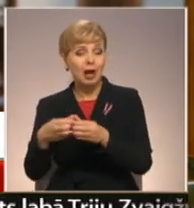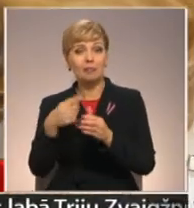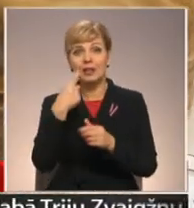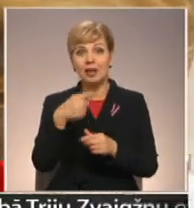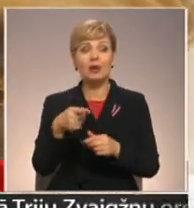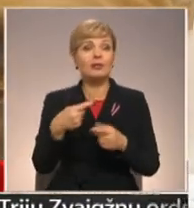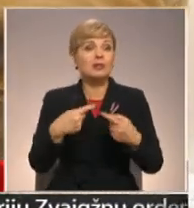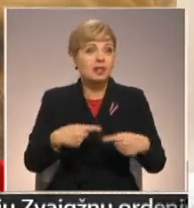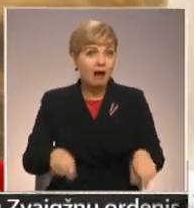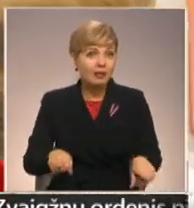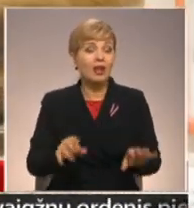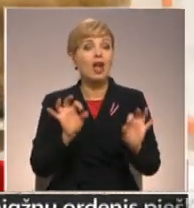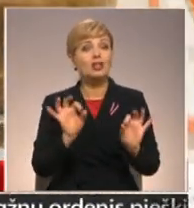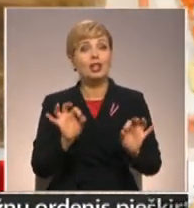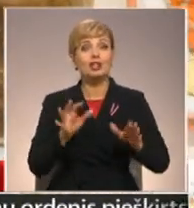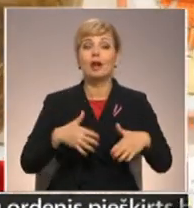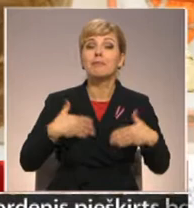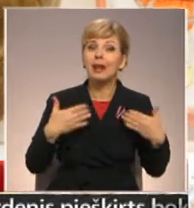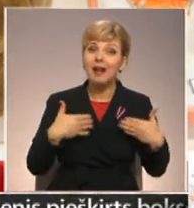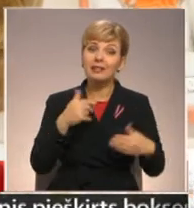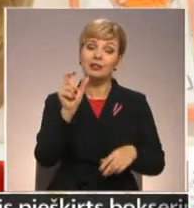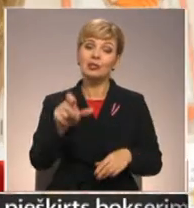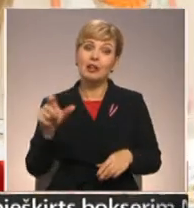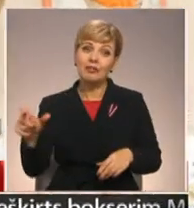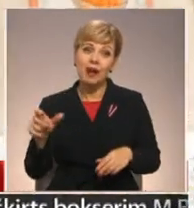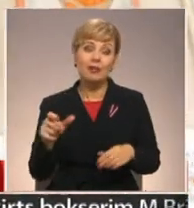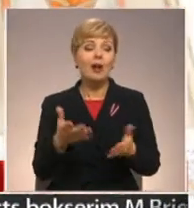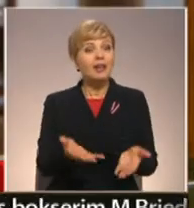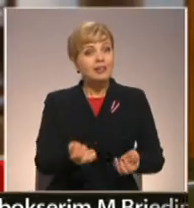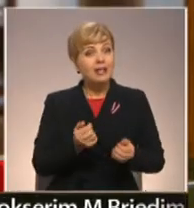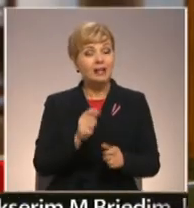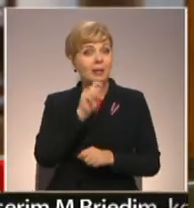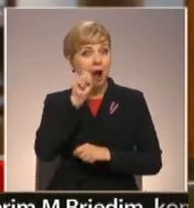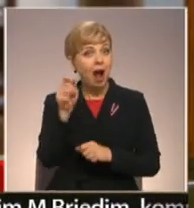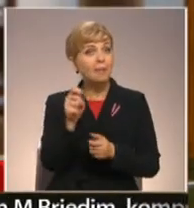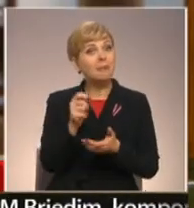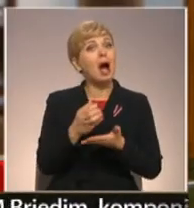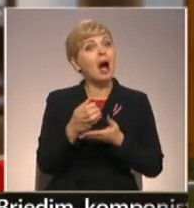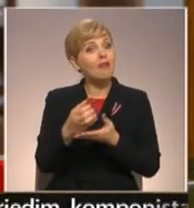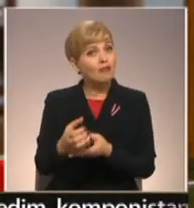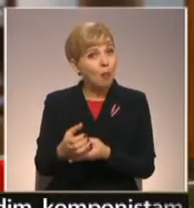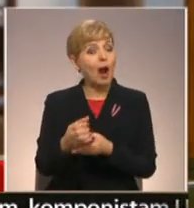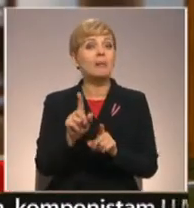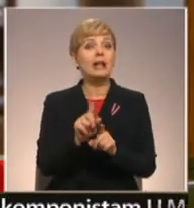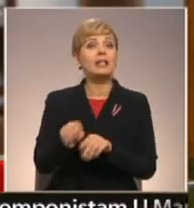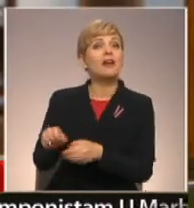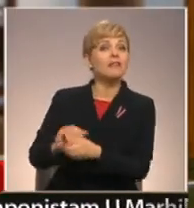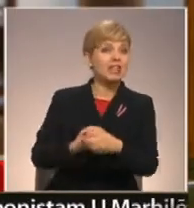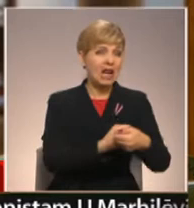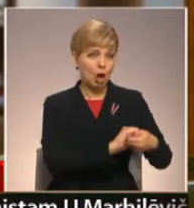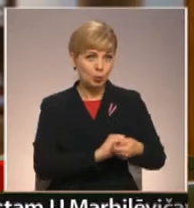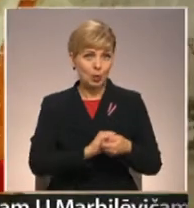savādākus. Es tiešām priecājos tiem cilvēkiem, kur saņēma apbalvojumus. Tu jūti, ka tagad ir tā vienotības un